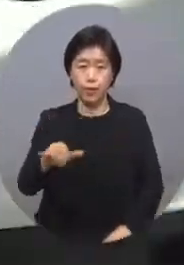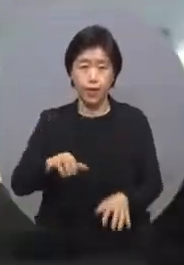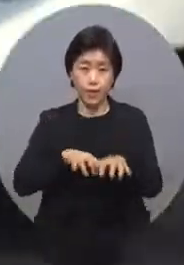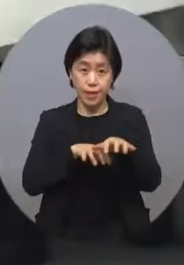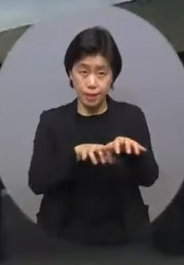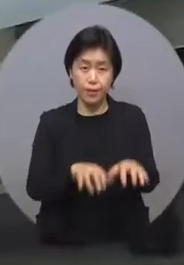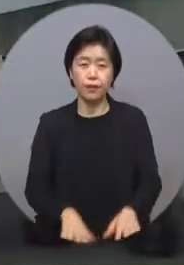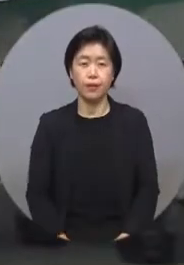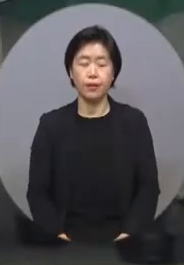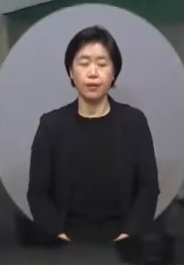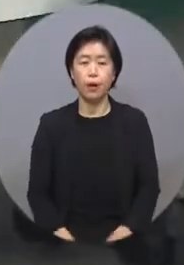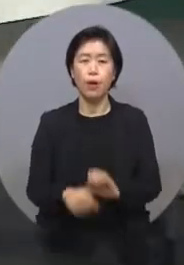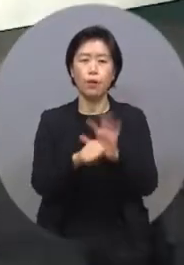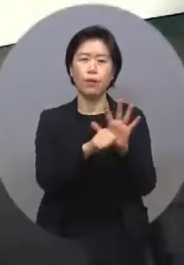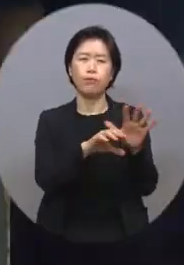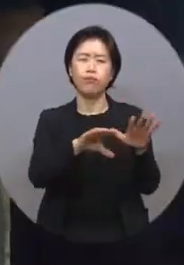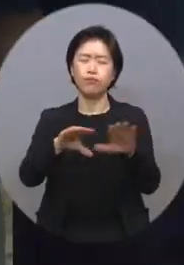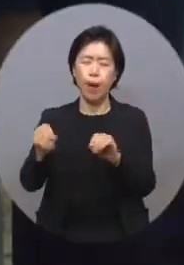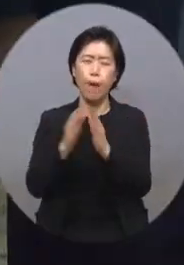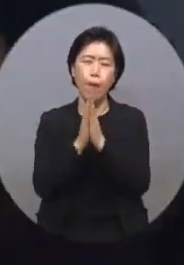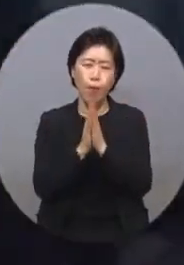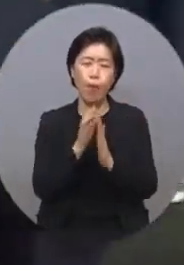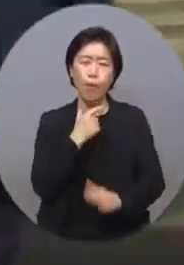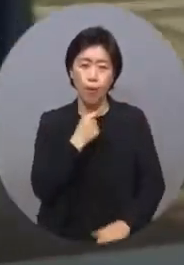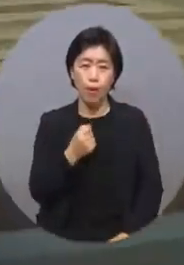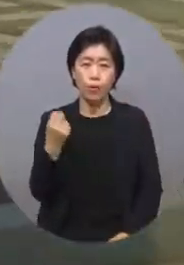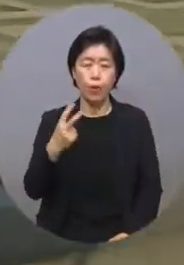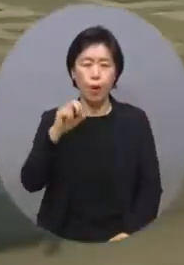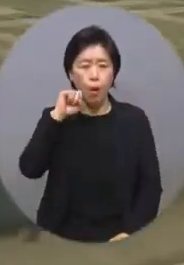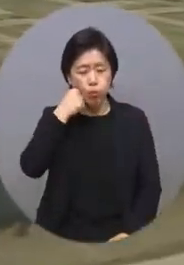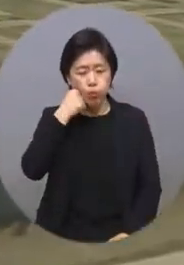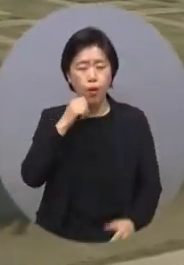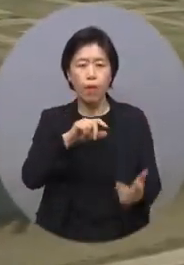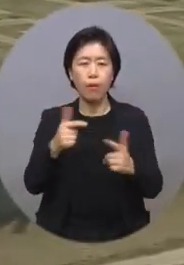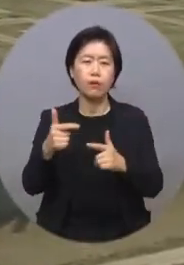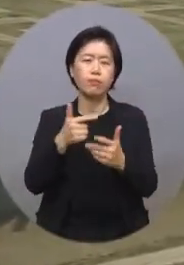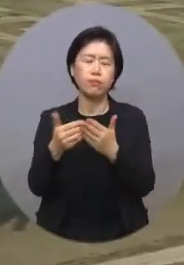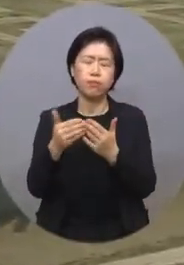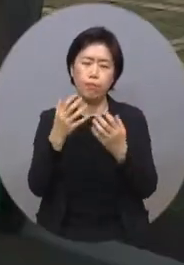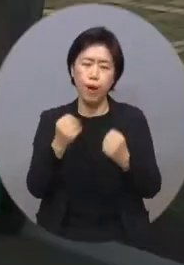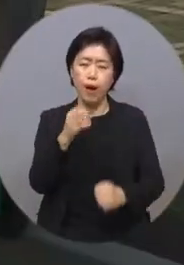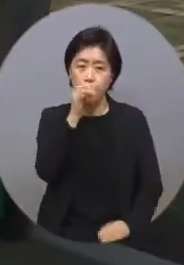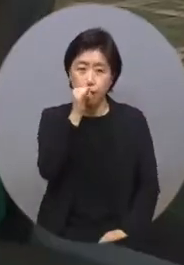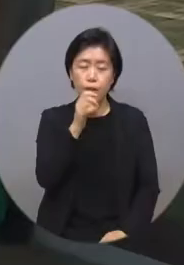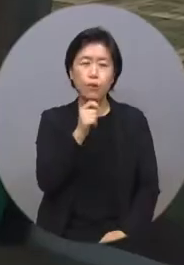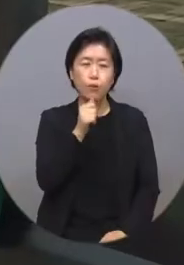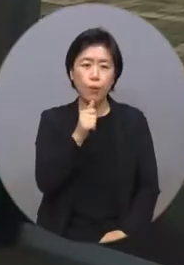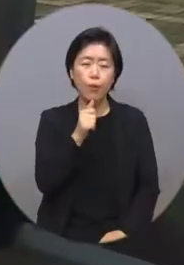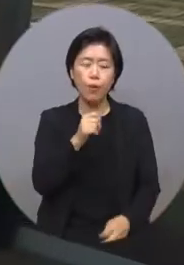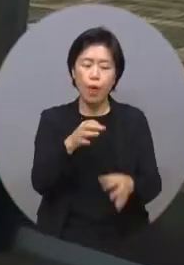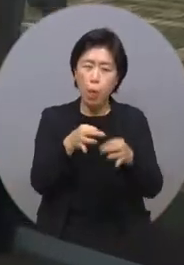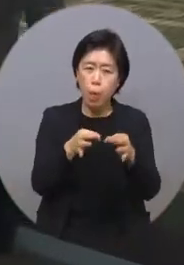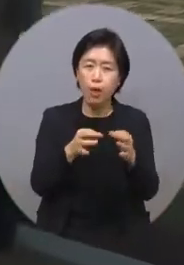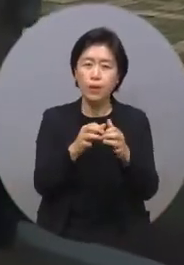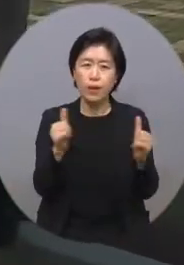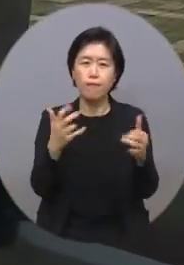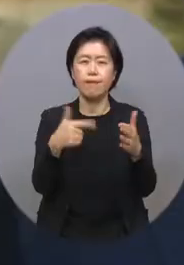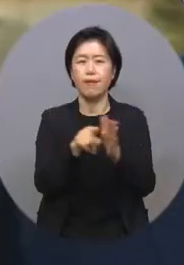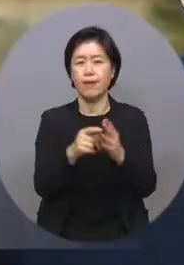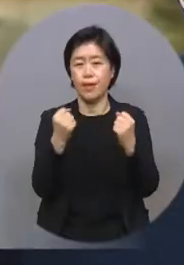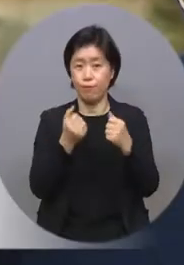코로나 1구 종식 기온과 어려움을 겪고 있는 소상공인에게 힘을 주고자 기획된 국민 캠페인입니다